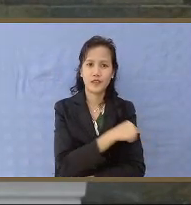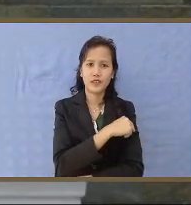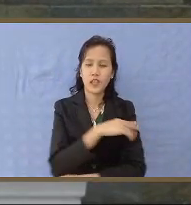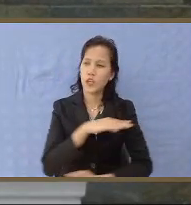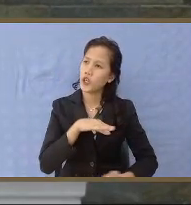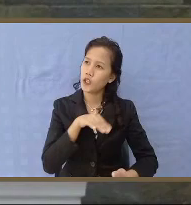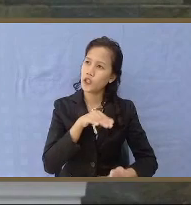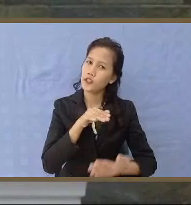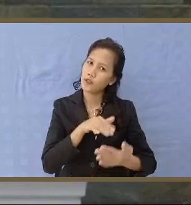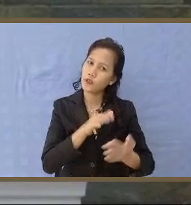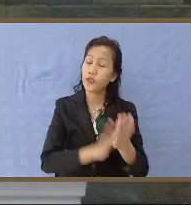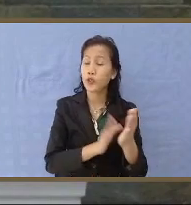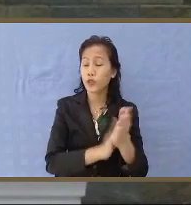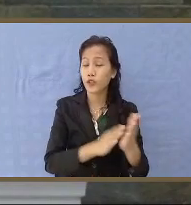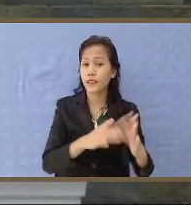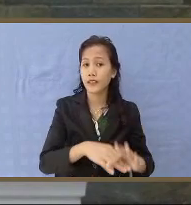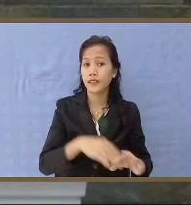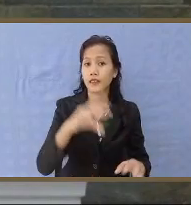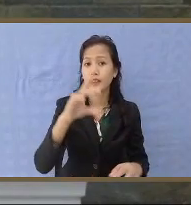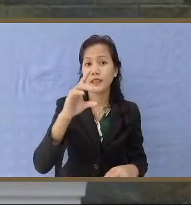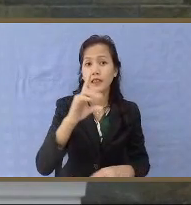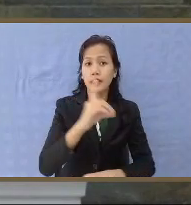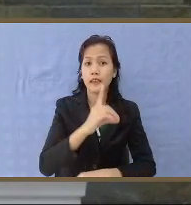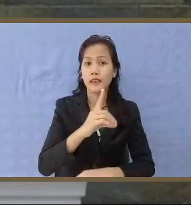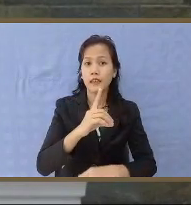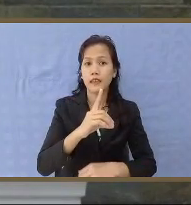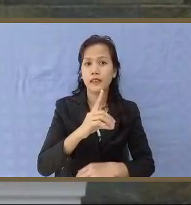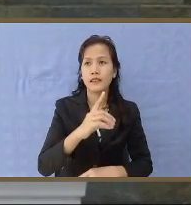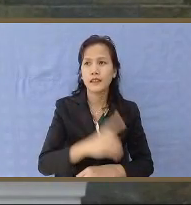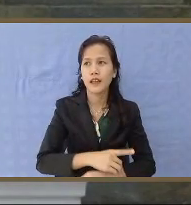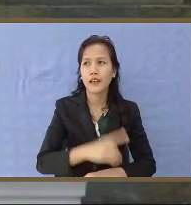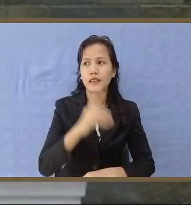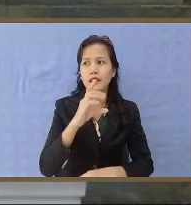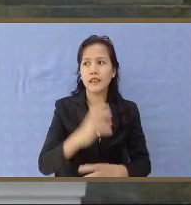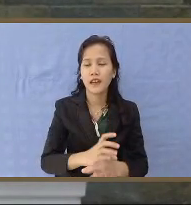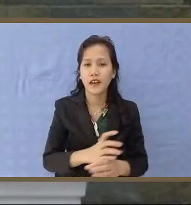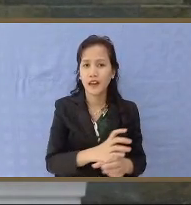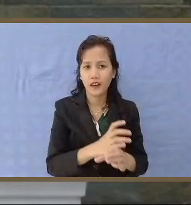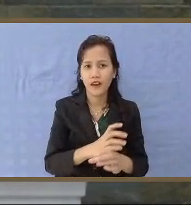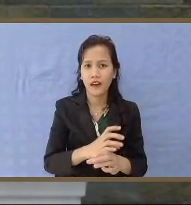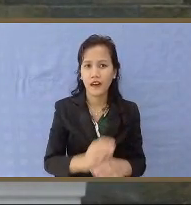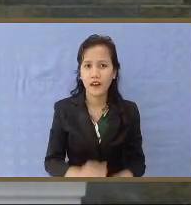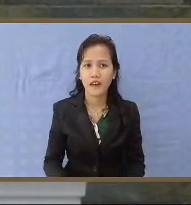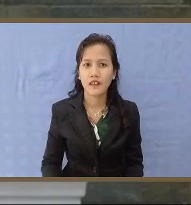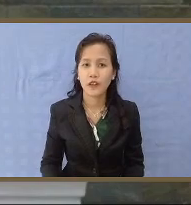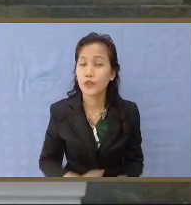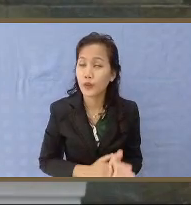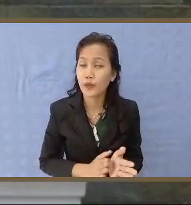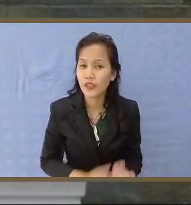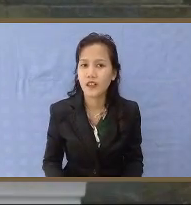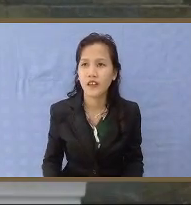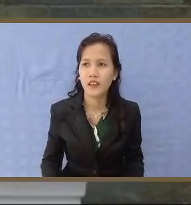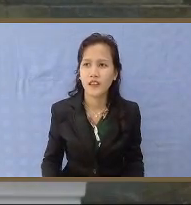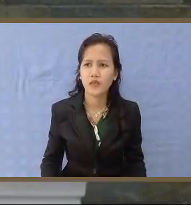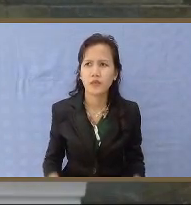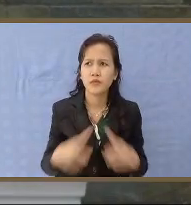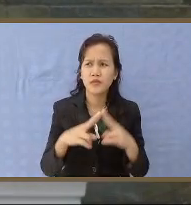daycare na mga kapatid. And then pagkatapos niyan, wala yung bahay. Yung bahay para saan lang? Yung malaking bahay na yun mga